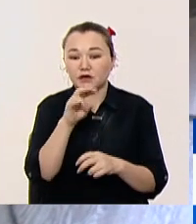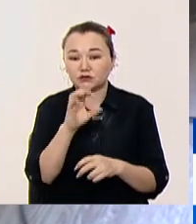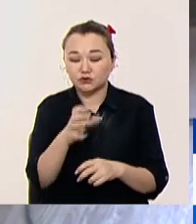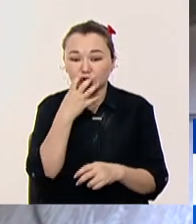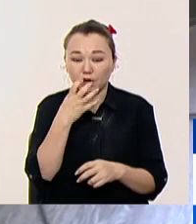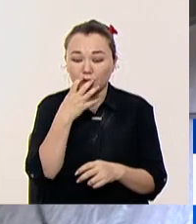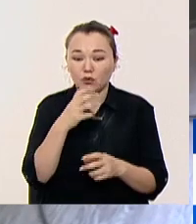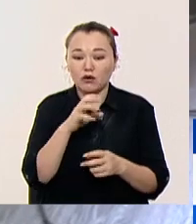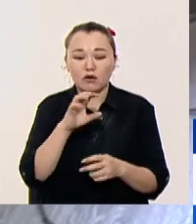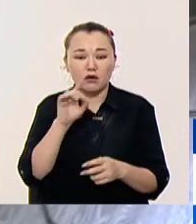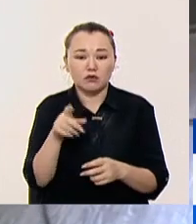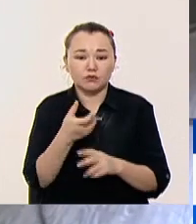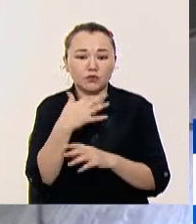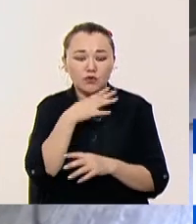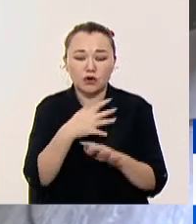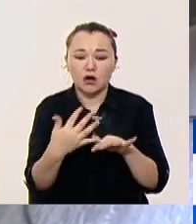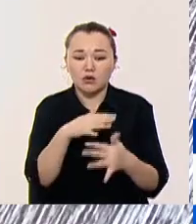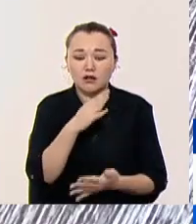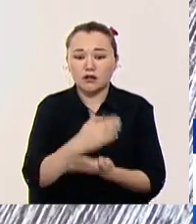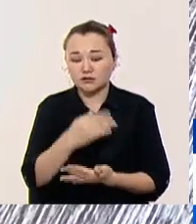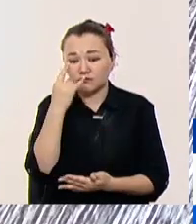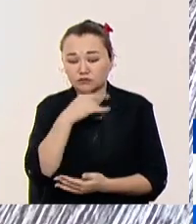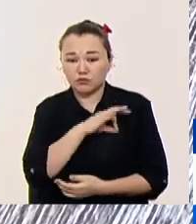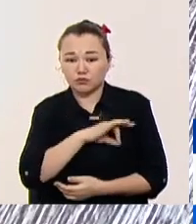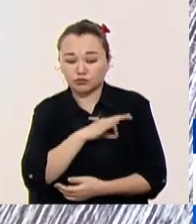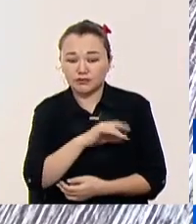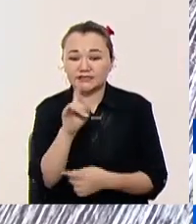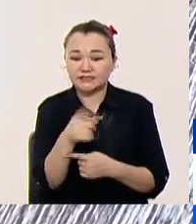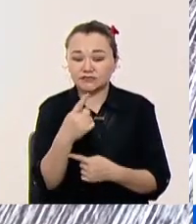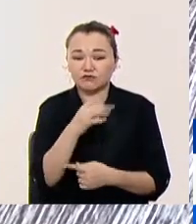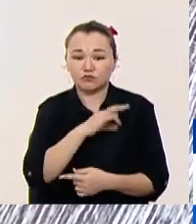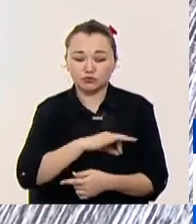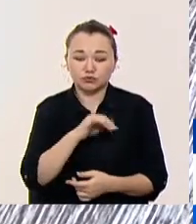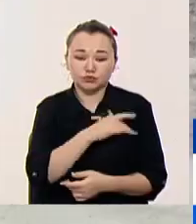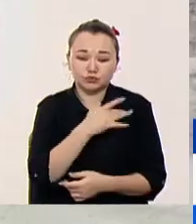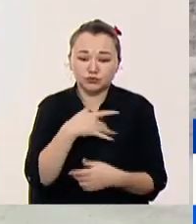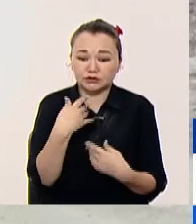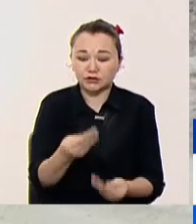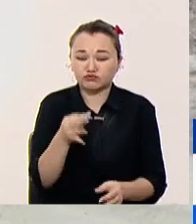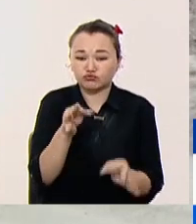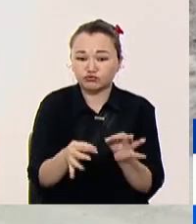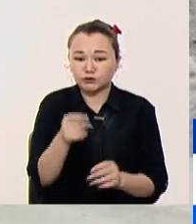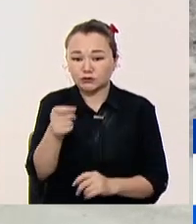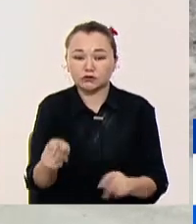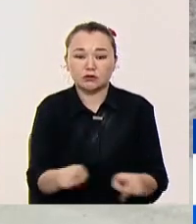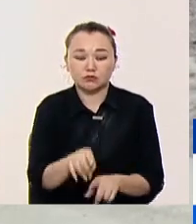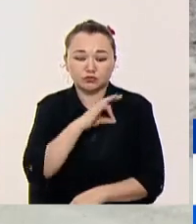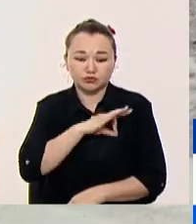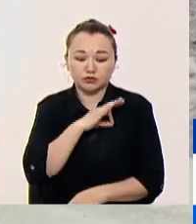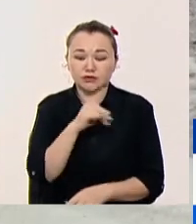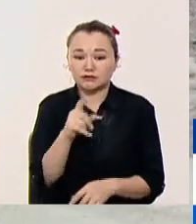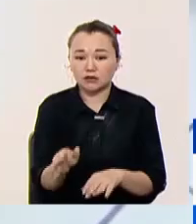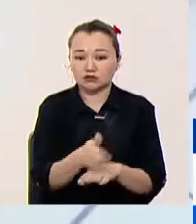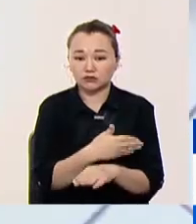теплосетях актуальна во многих населенных пунктах Казахстана. Единственное, что могут предпринять услугодатели, это подать в суд на таких потребителей за